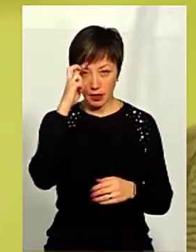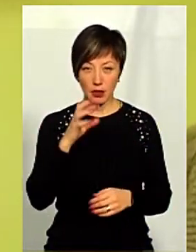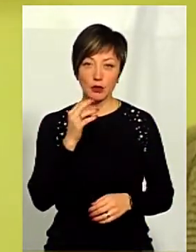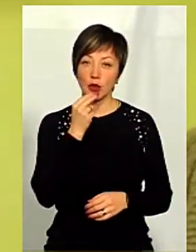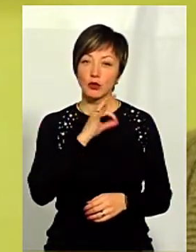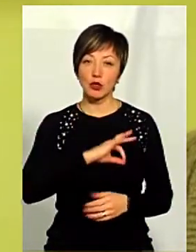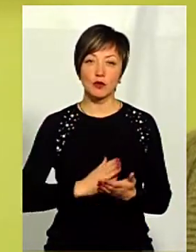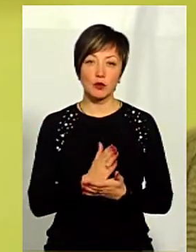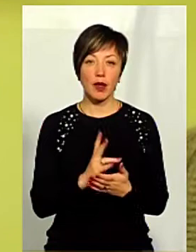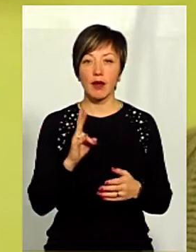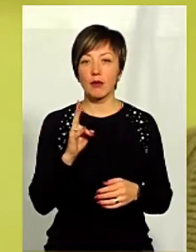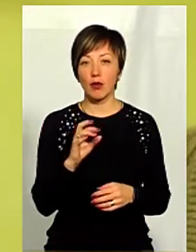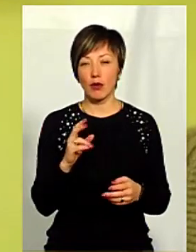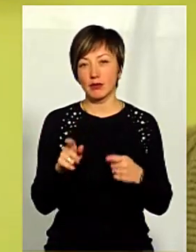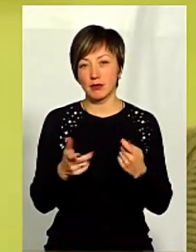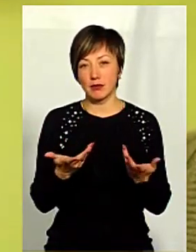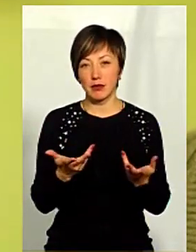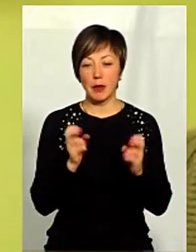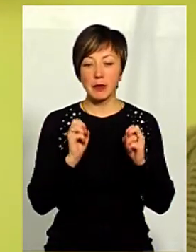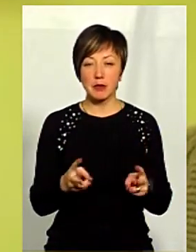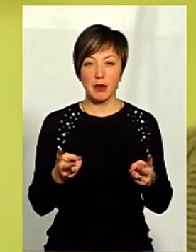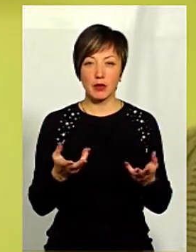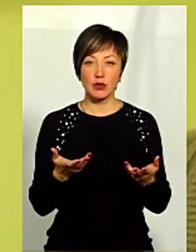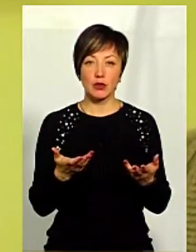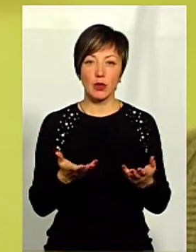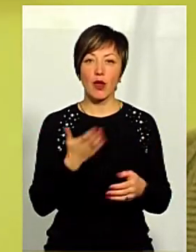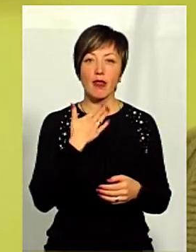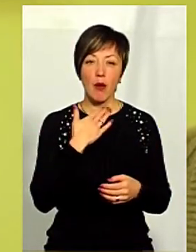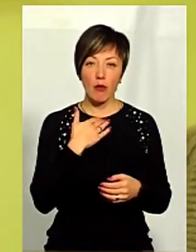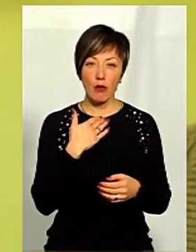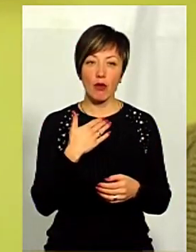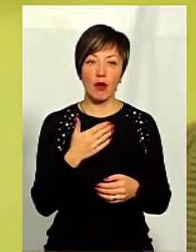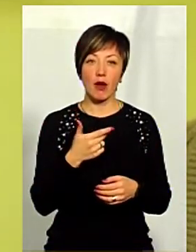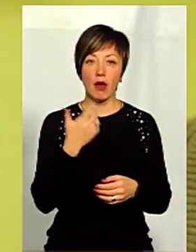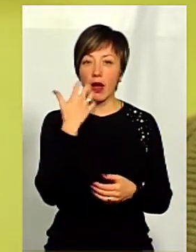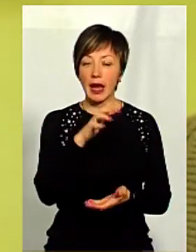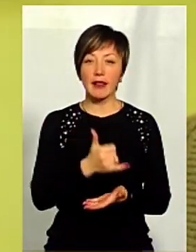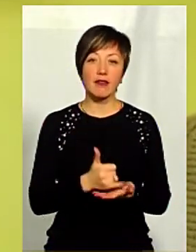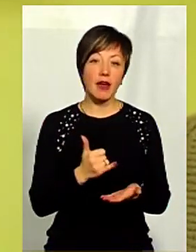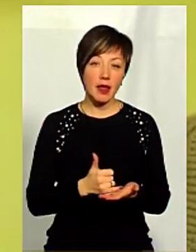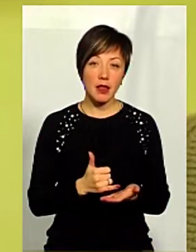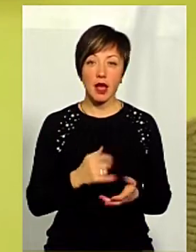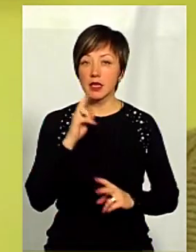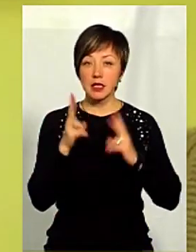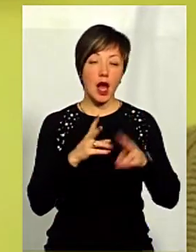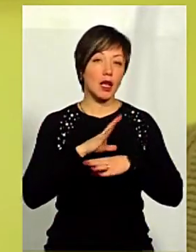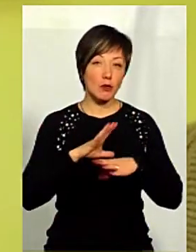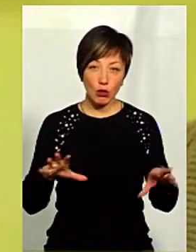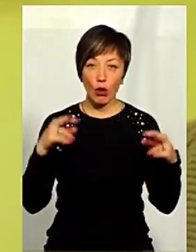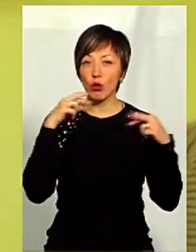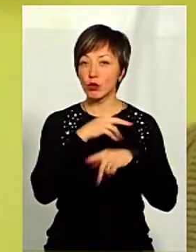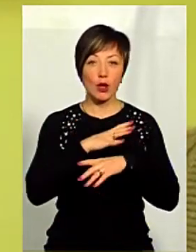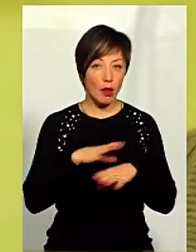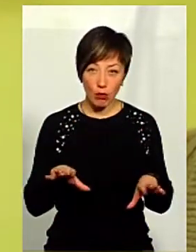Держпродспоживслужби щодо неякісного і небезпечного як напою, такого як глінтвейн. Скарг не було, отруєнь не